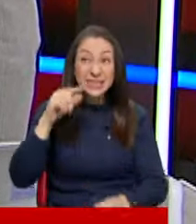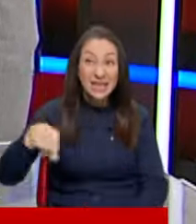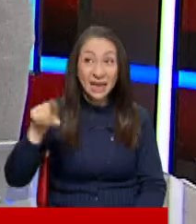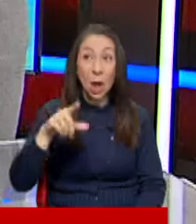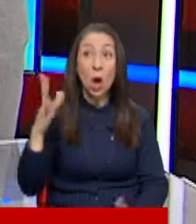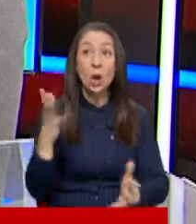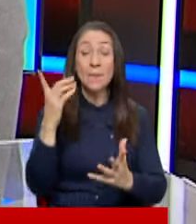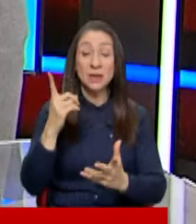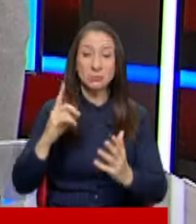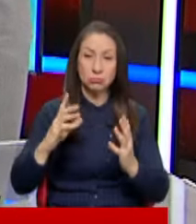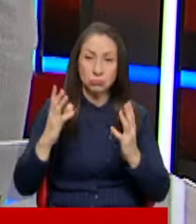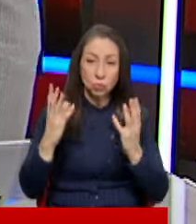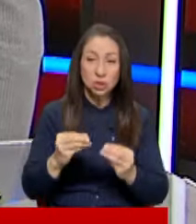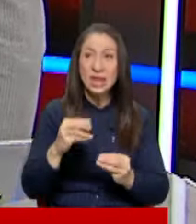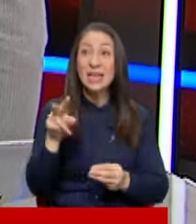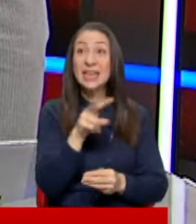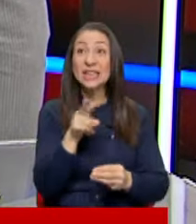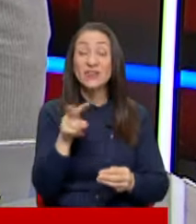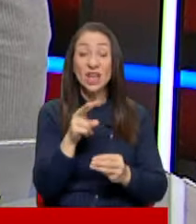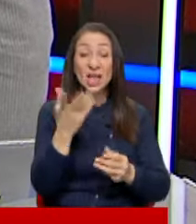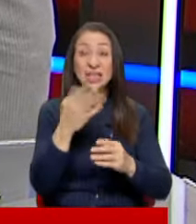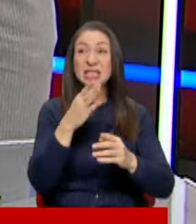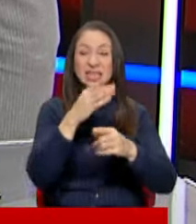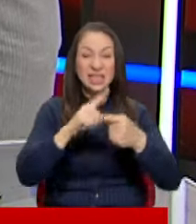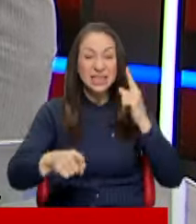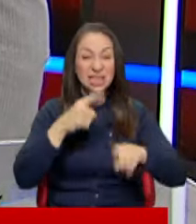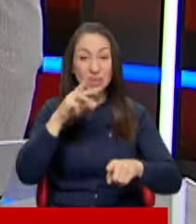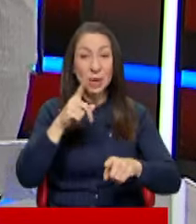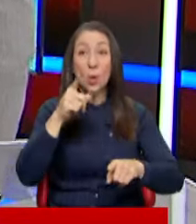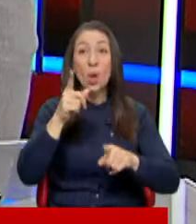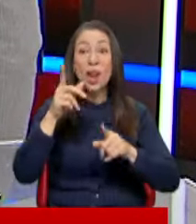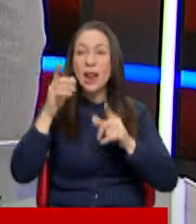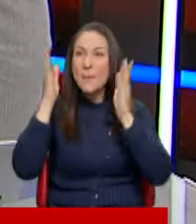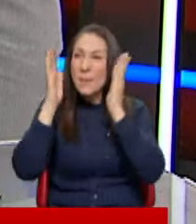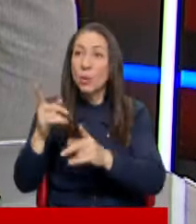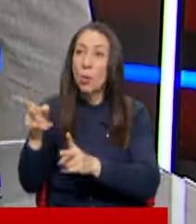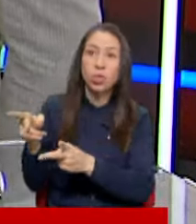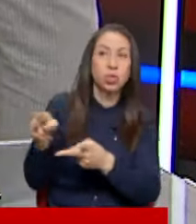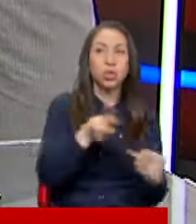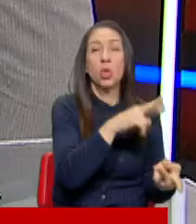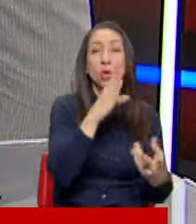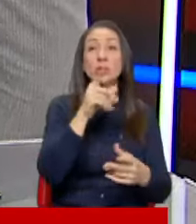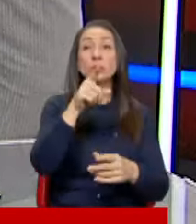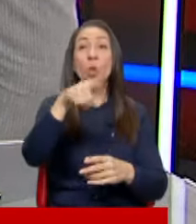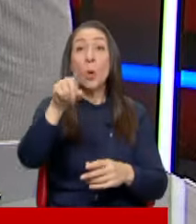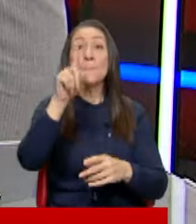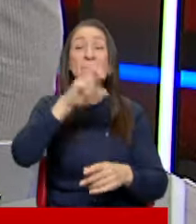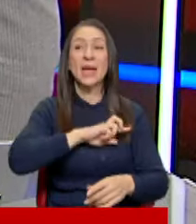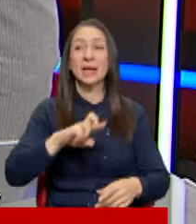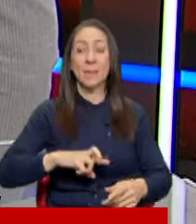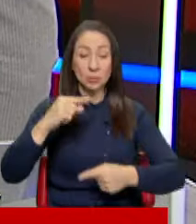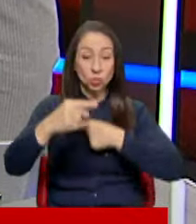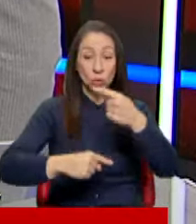lanetlediği gelirsiniz ki iki taraflı keskin kılıç gibidir o lanet size bulaşır diyor Şimdi bunlar o peygamberin